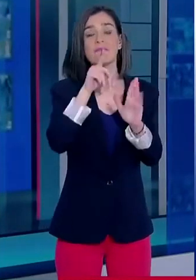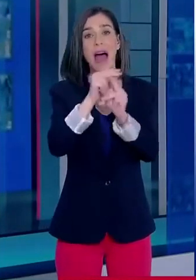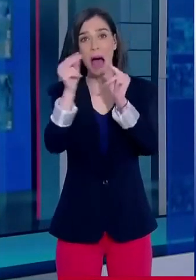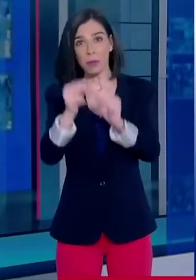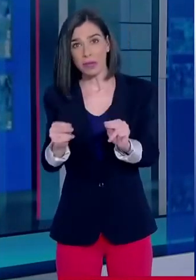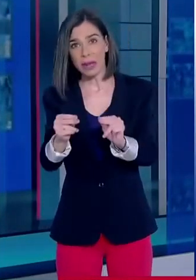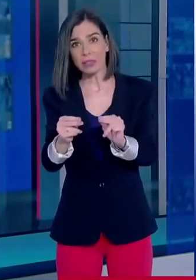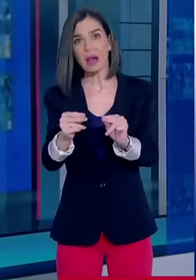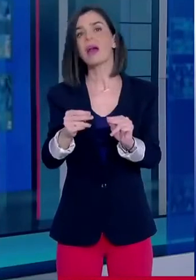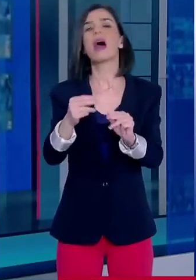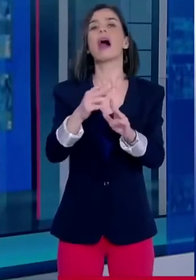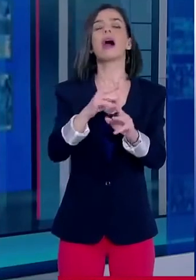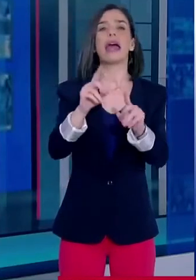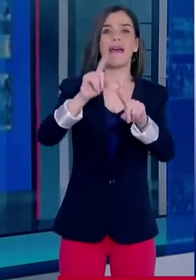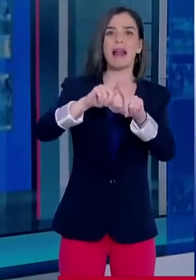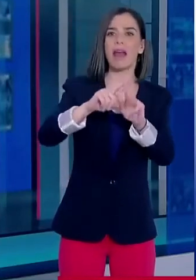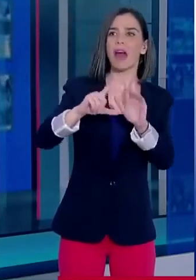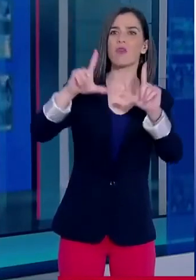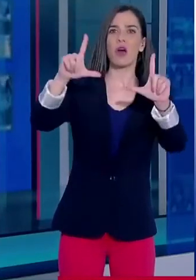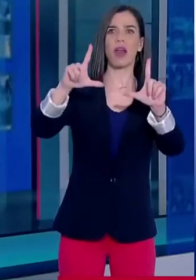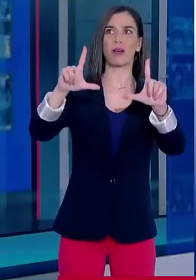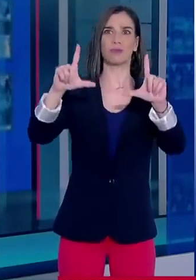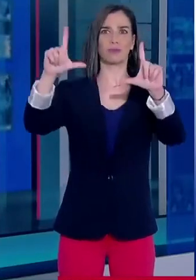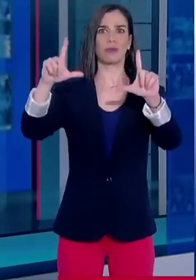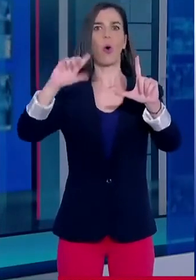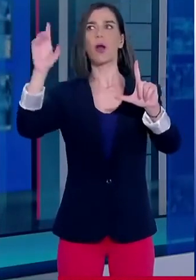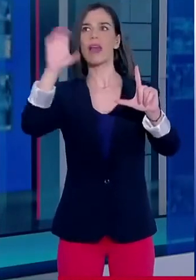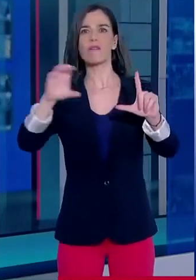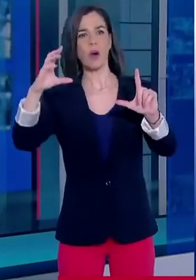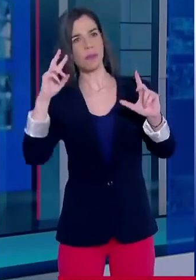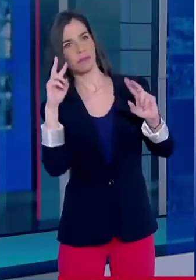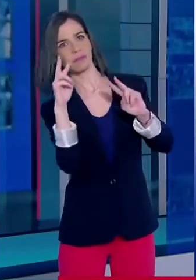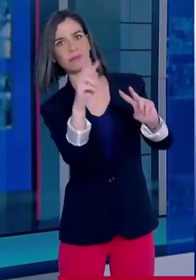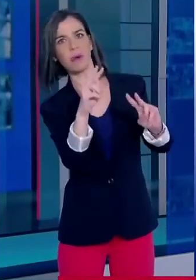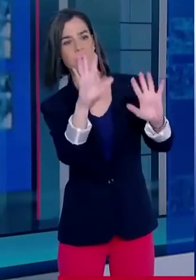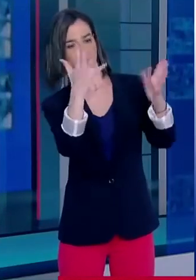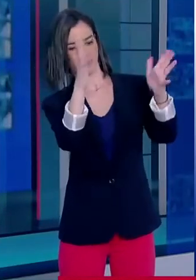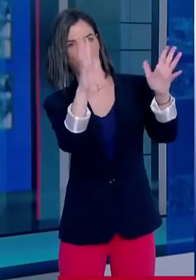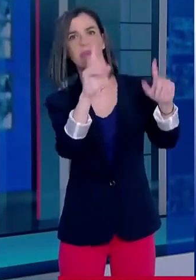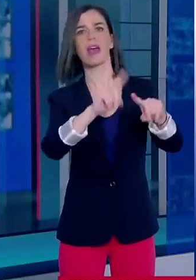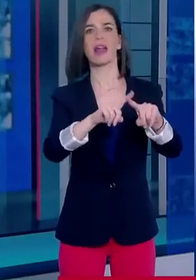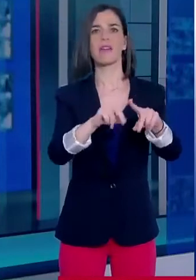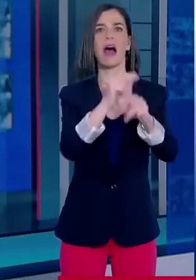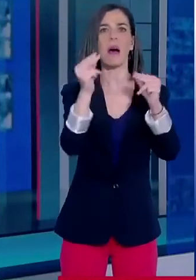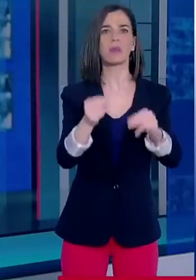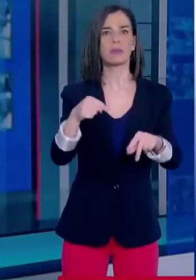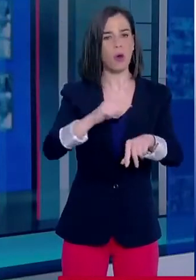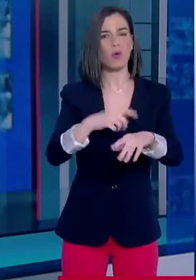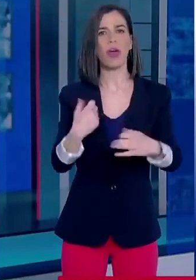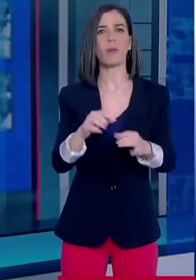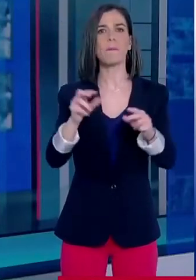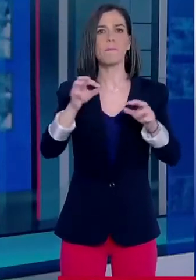την Ελλάδα θετικό παράδειγμα σε όλο τον κόσμο και μας επιτρέπει τώρα να συζητάμε για το πέρασμα στην επόμενη φάση. Αλλά